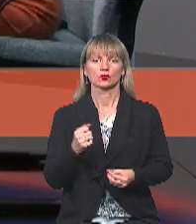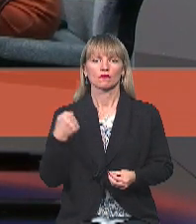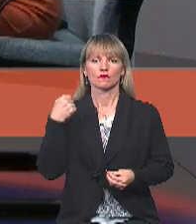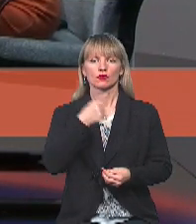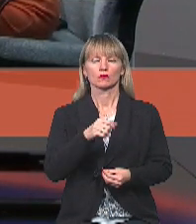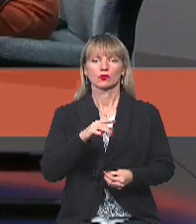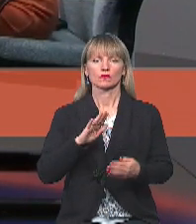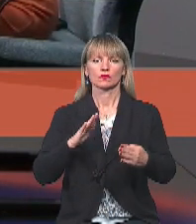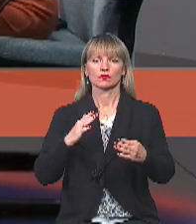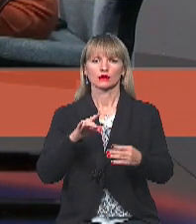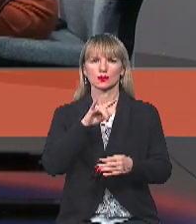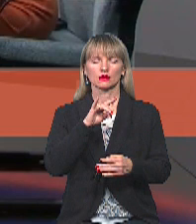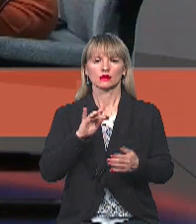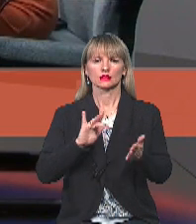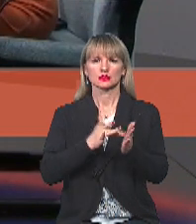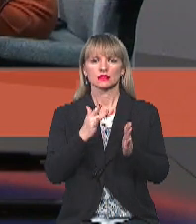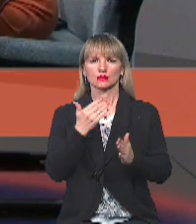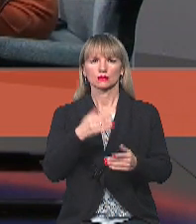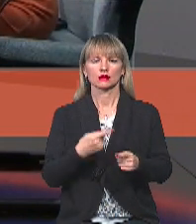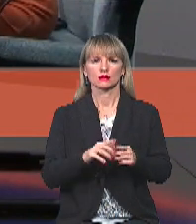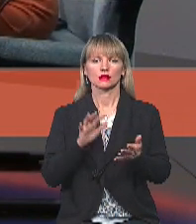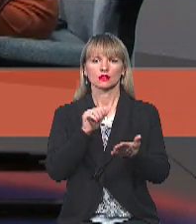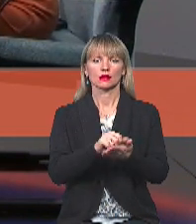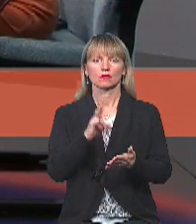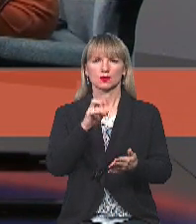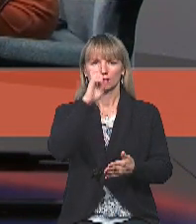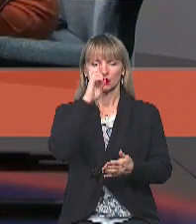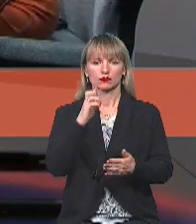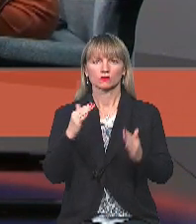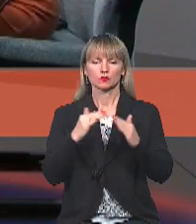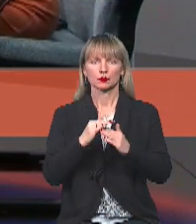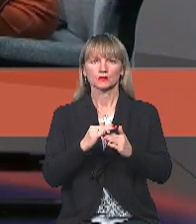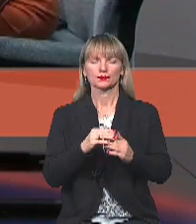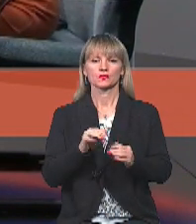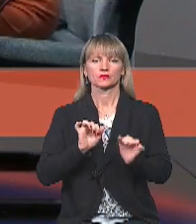скло, це напад на державну будівлю, спроба його